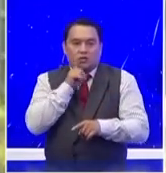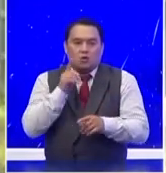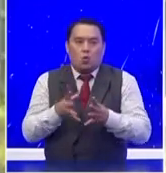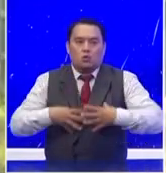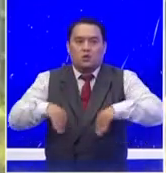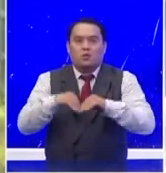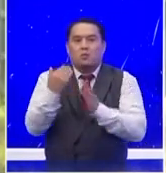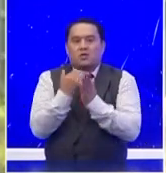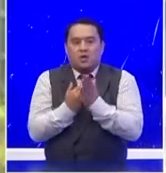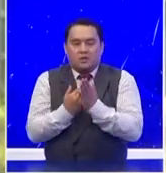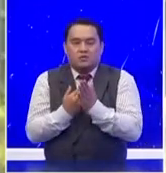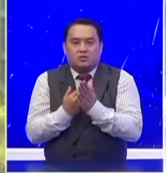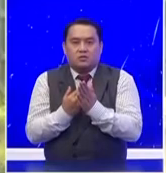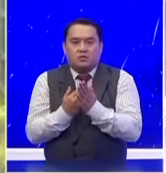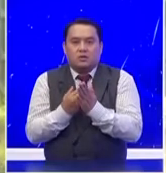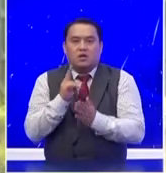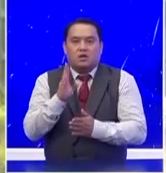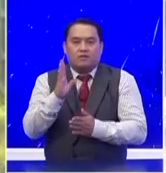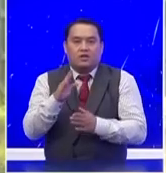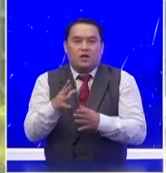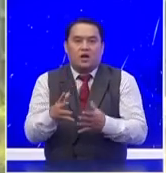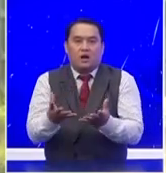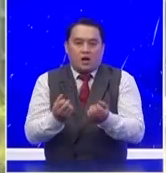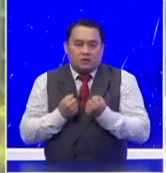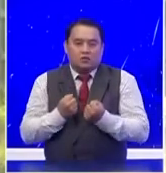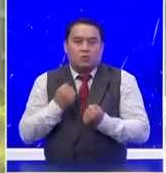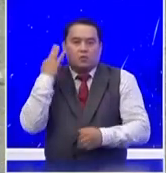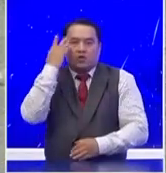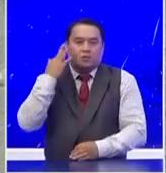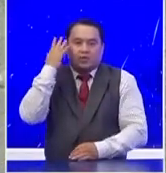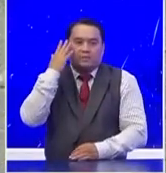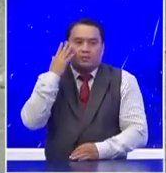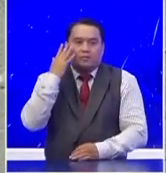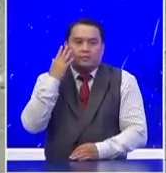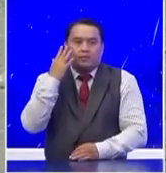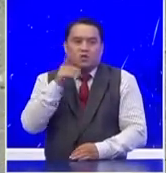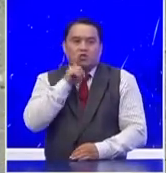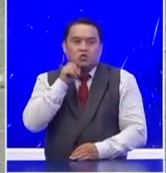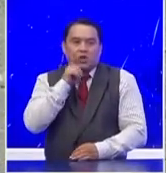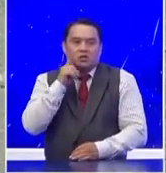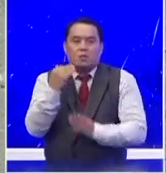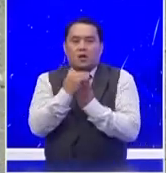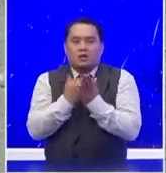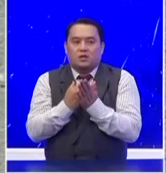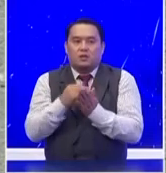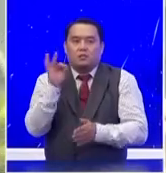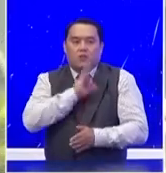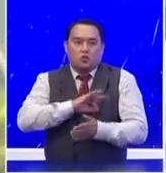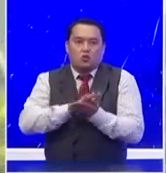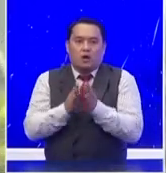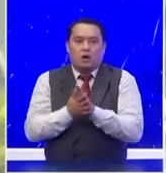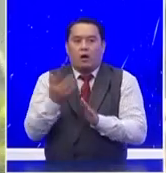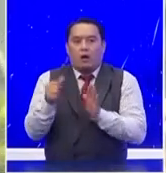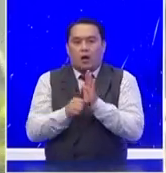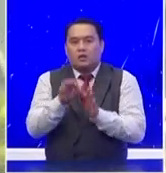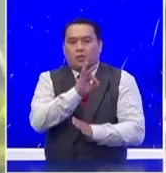отбасы бағдарламасы бойынша квартира алсақ деп үміттенеміз. Бұл жас отбасы бағдарламасының тиімді шарттары